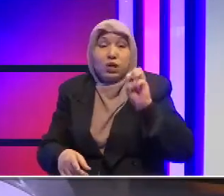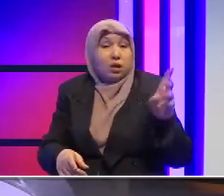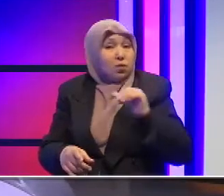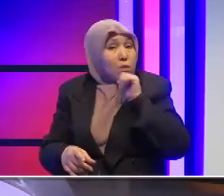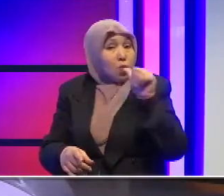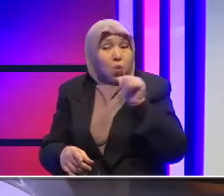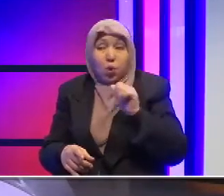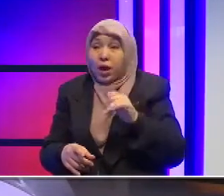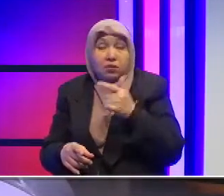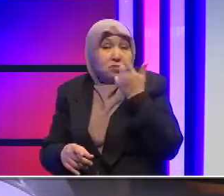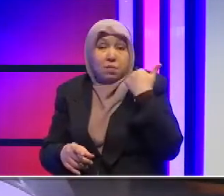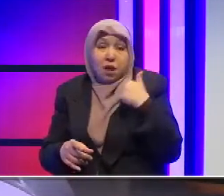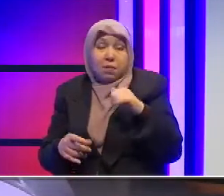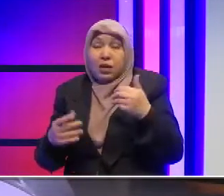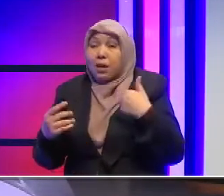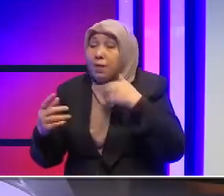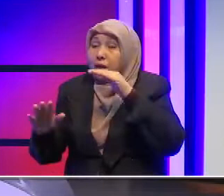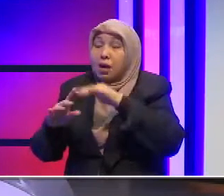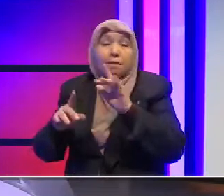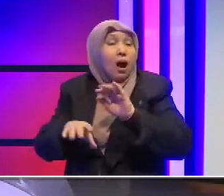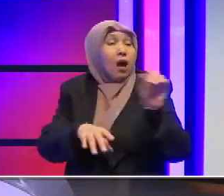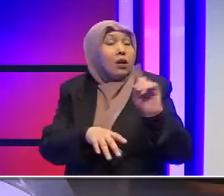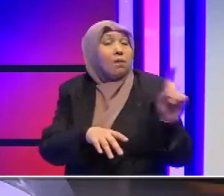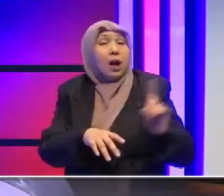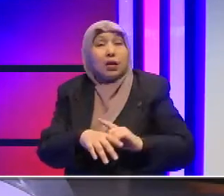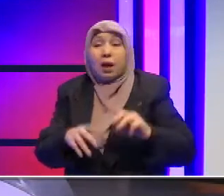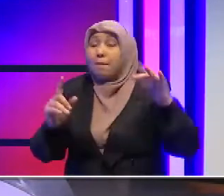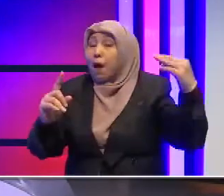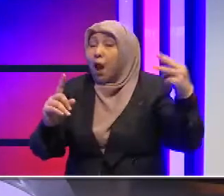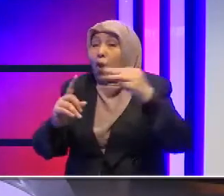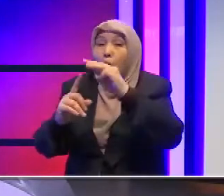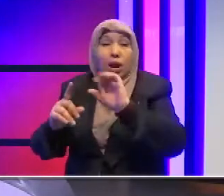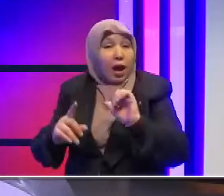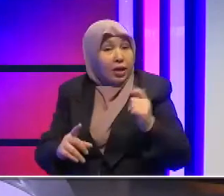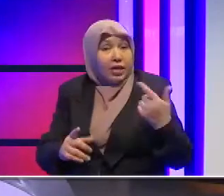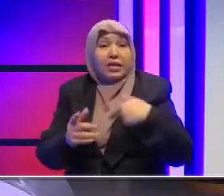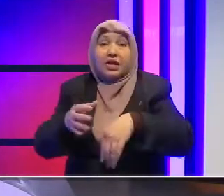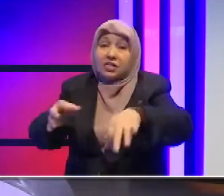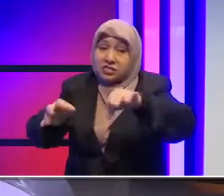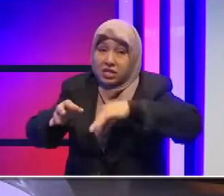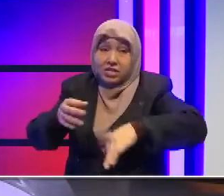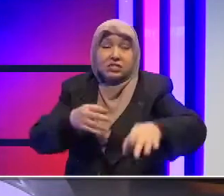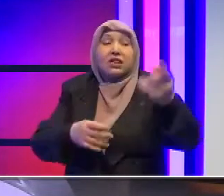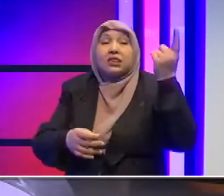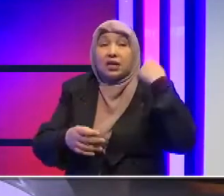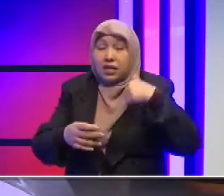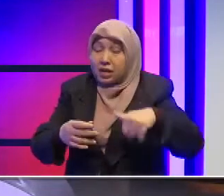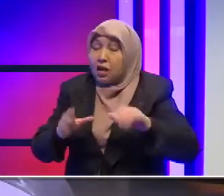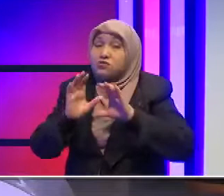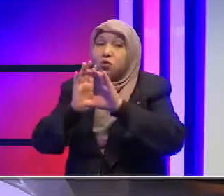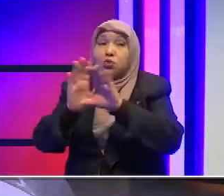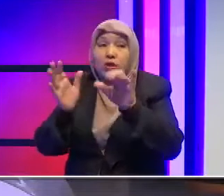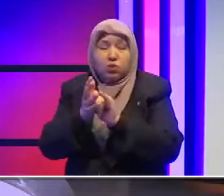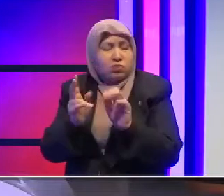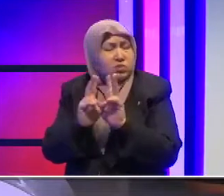bias junafa, ya, kepada mana-mana makhluk yang lain. Ini yang dijelaskan sebentar tadi, dan perumpamaan itu